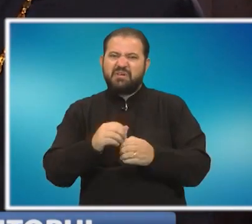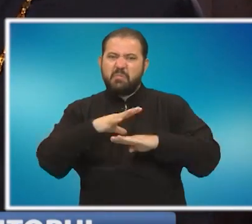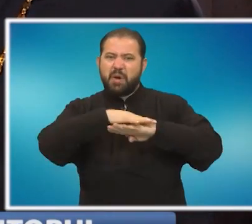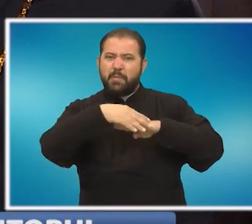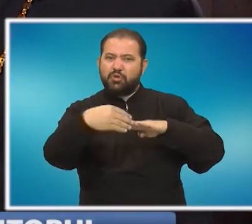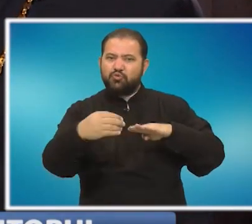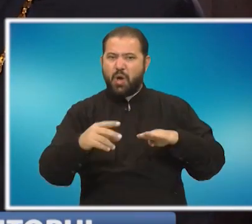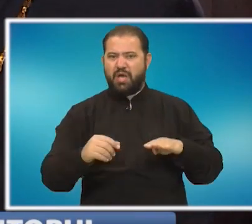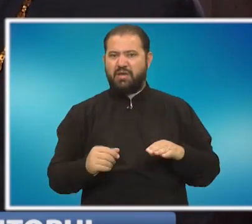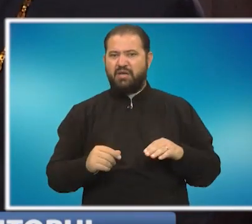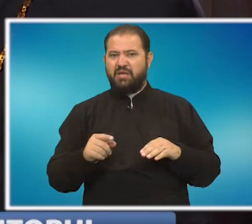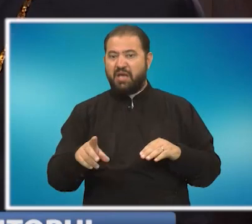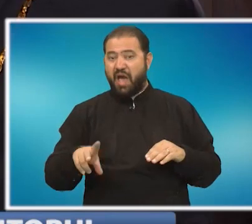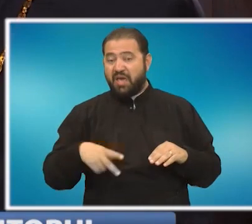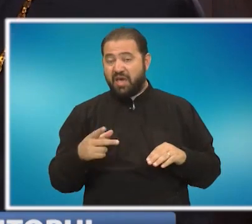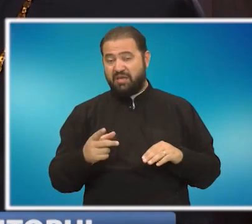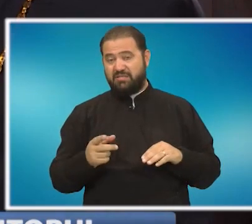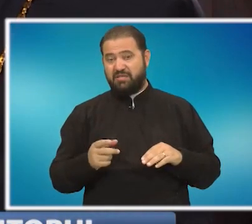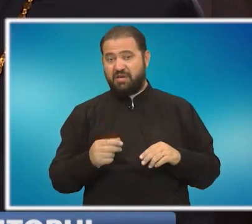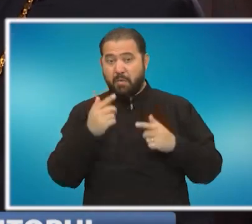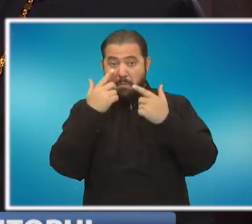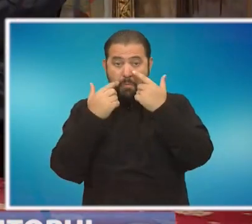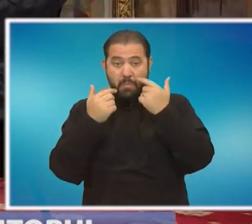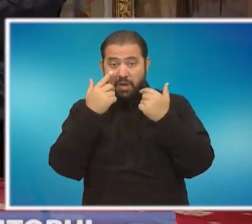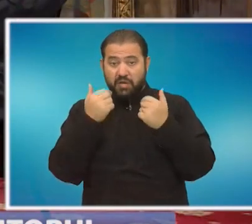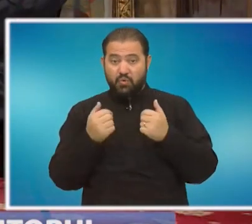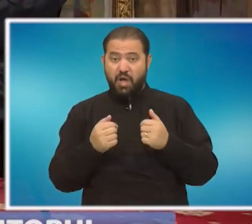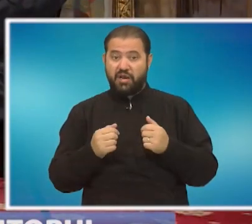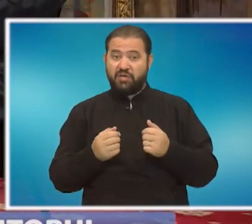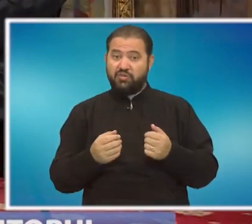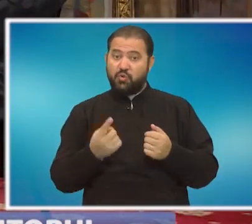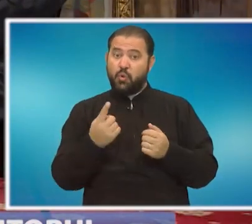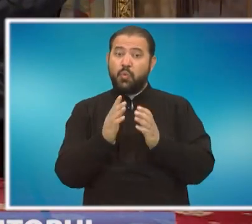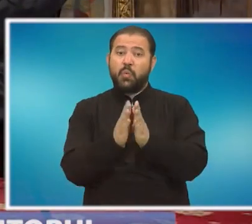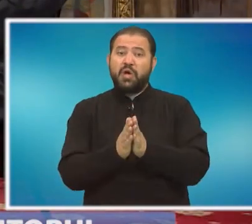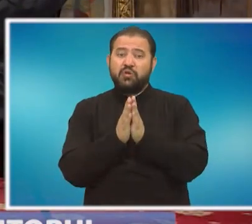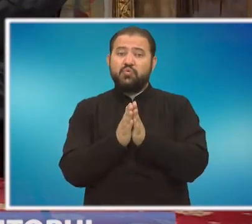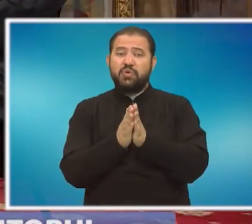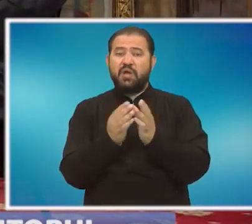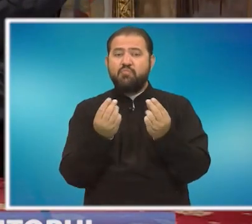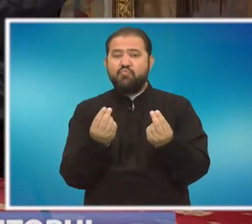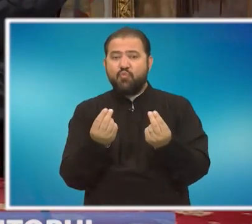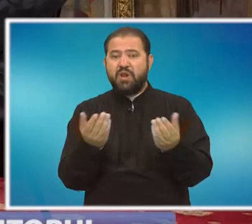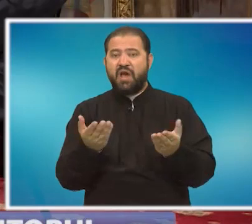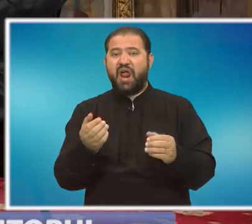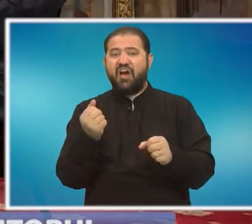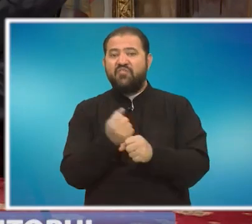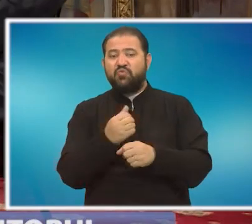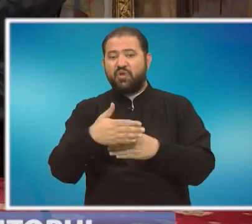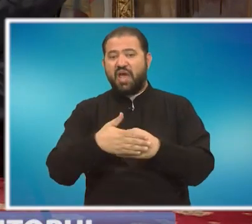icoanei Maicii Domnului, mult mai elevată decât toți filozofii din